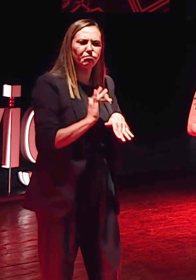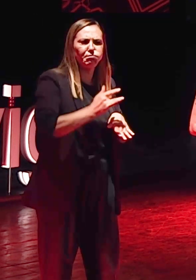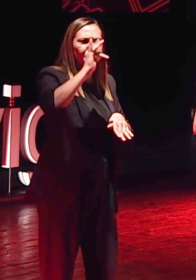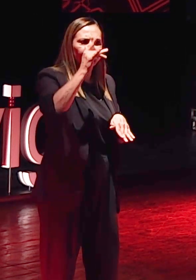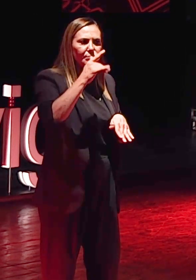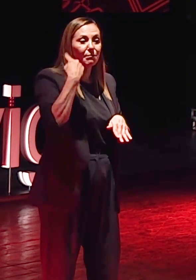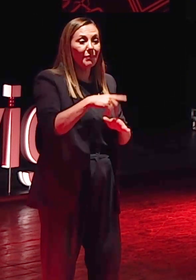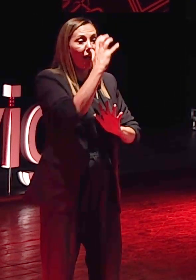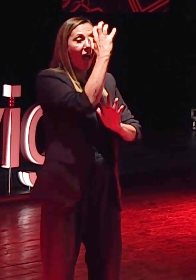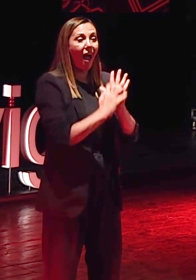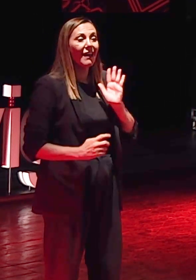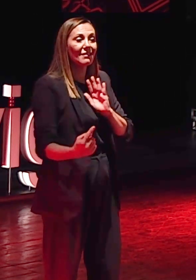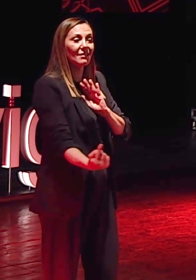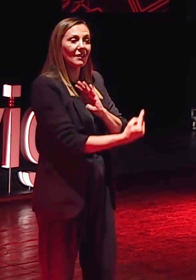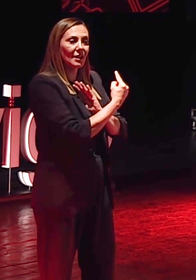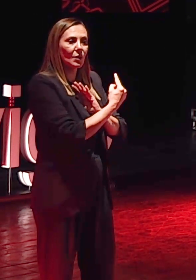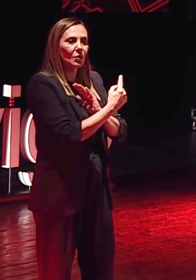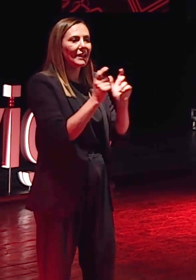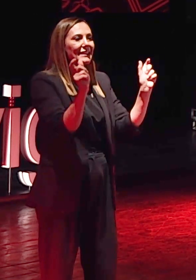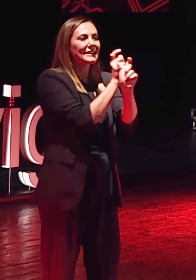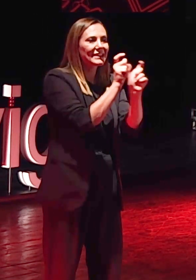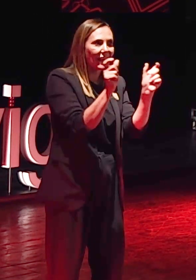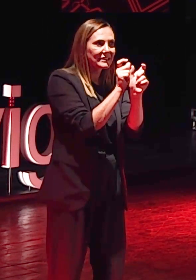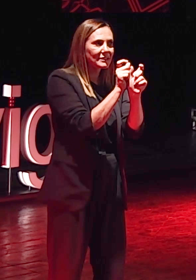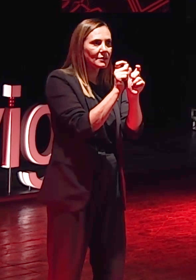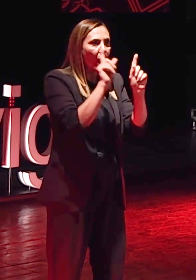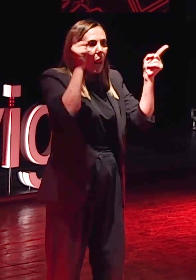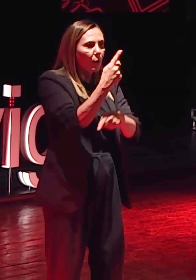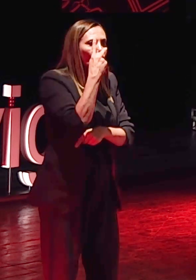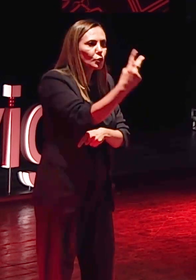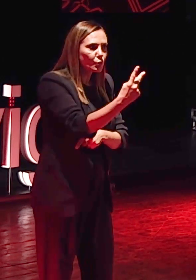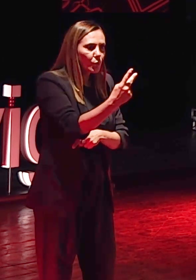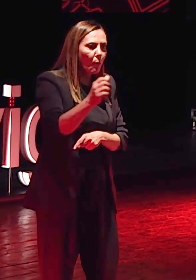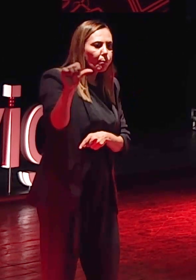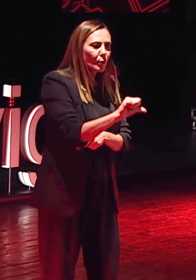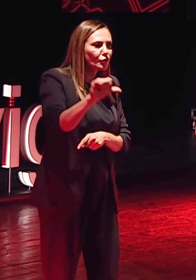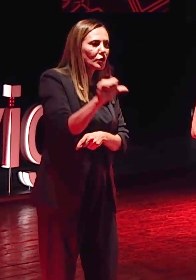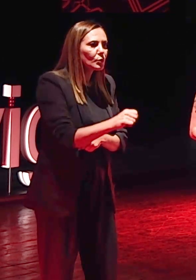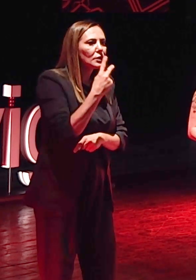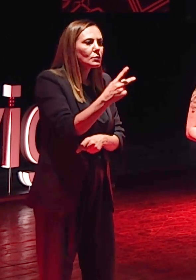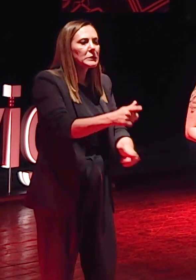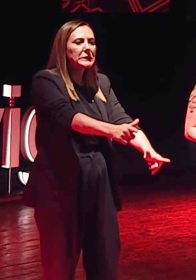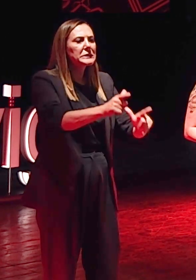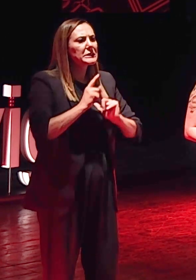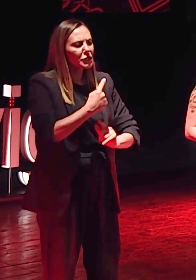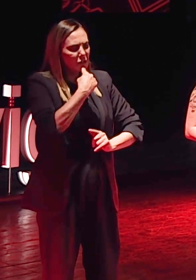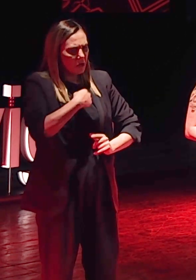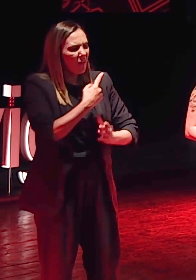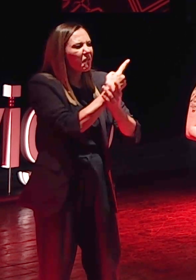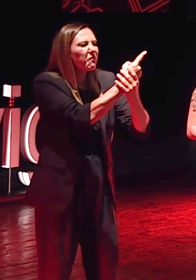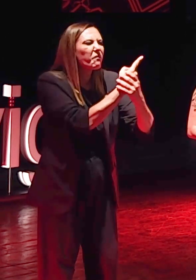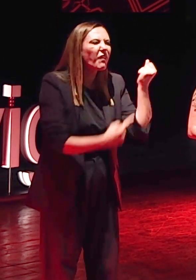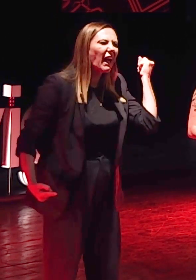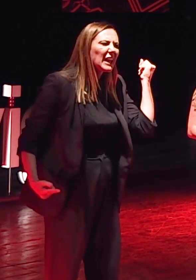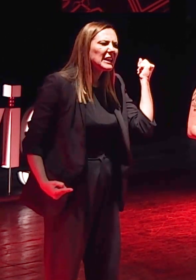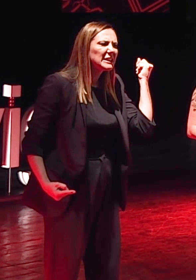questo articolo qua dislessico due Laure ma dopo due bocciature mi davano del fallito ma quello